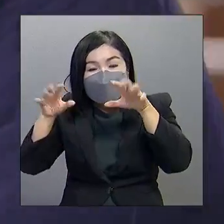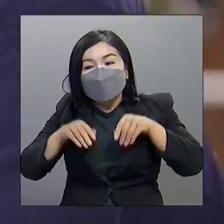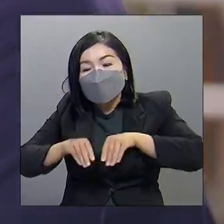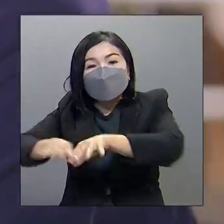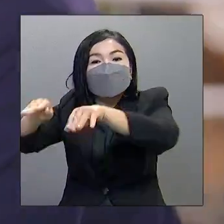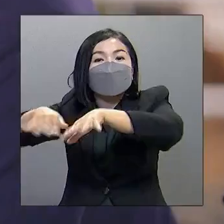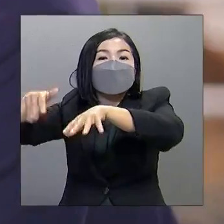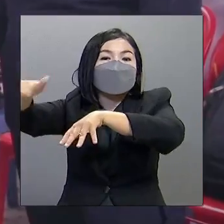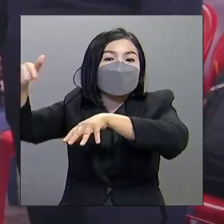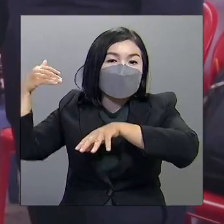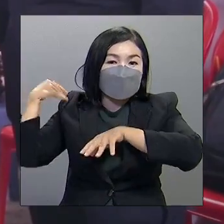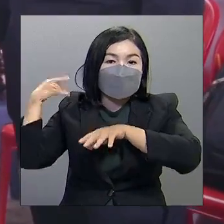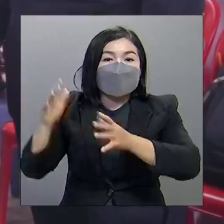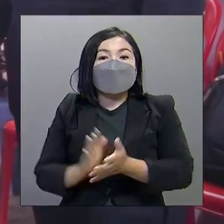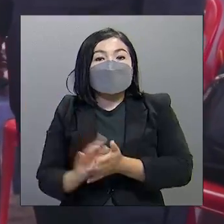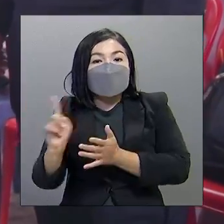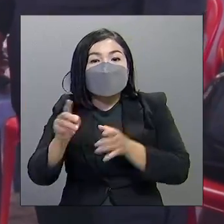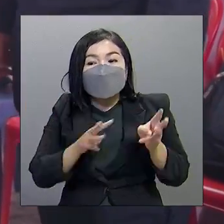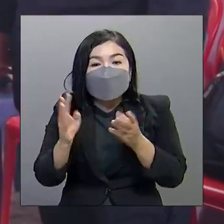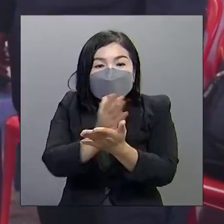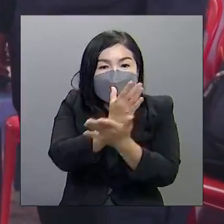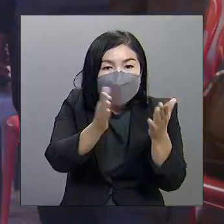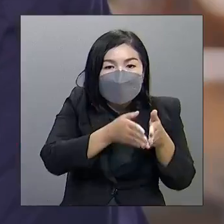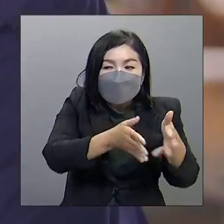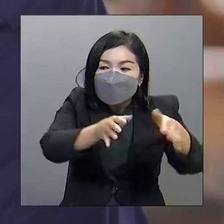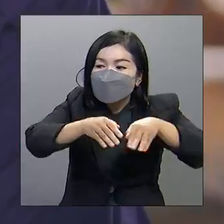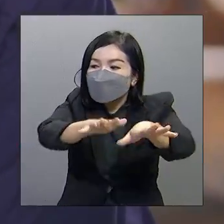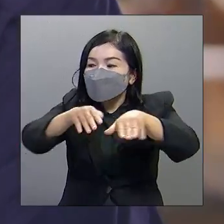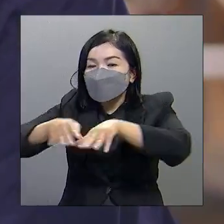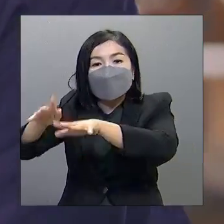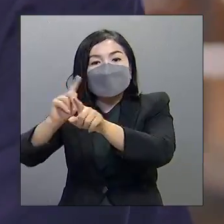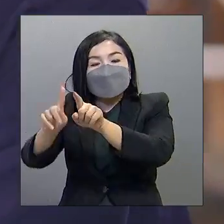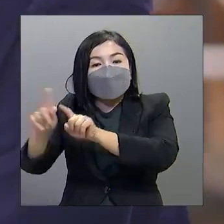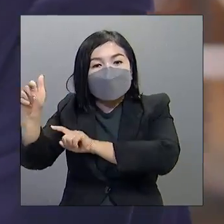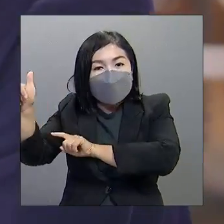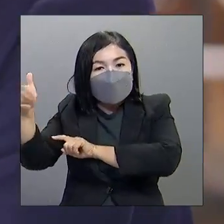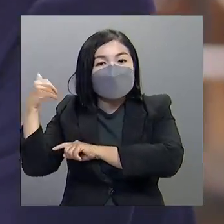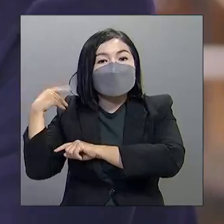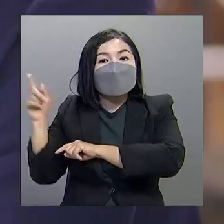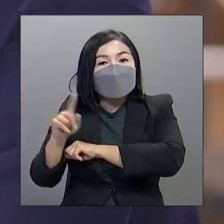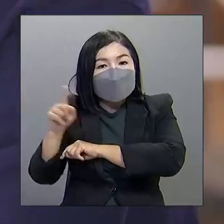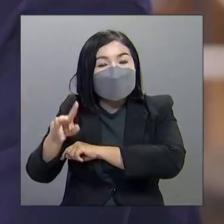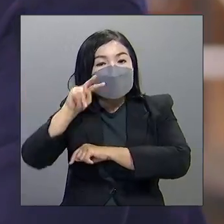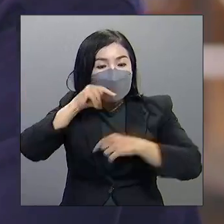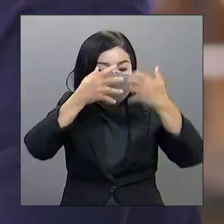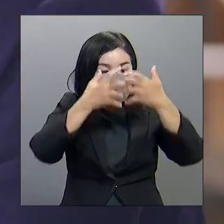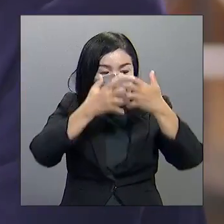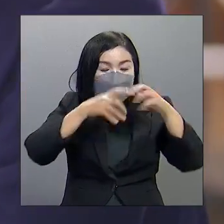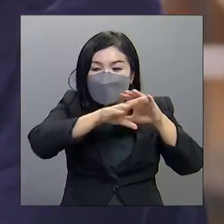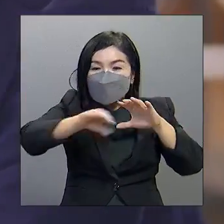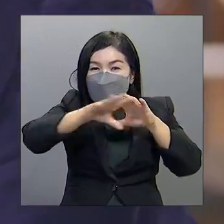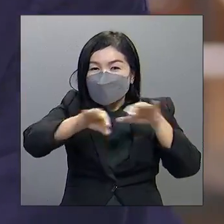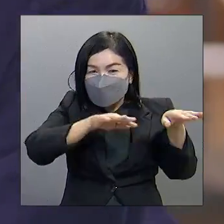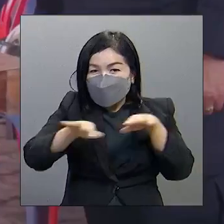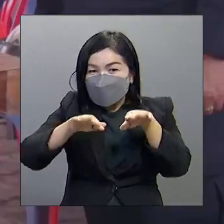ทางเนี้ยมันก็จะสามารถไปได้หลายคลองมากกว่า รวมทั้งด้านปลายเนี่ยครับที่บอกว่ามีสถานีสูบน้ำเนี่ยรออยู่เป็นจำนวนมากเลย